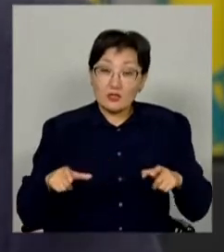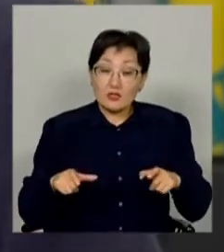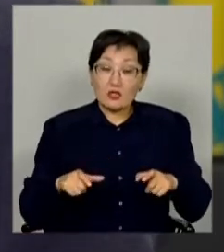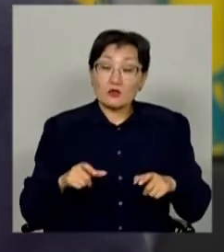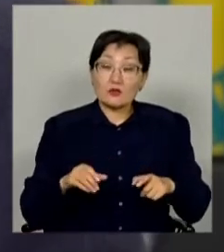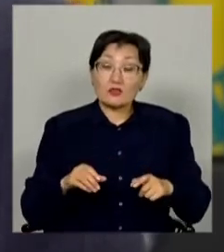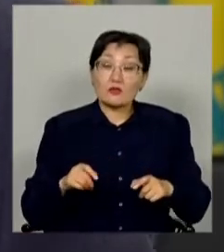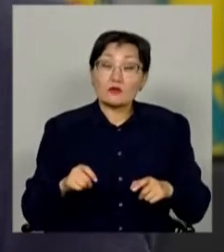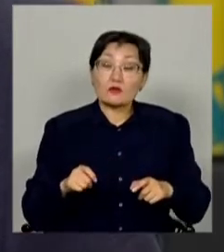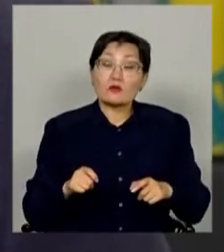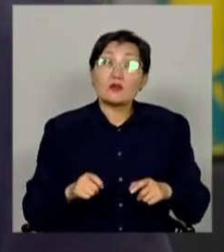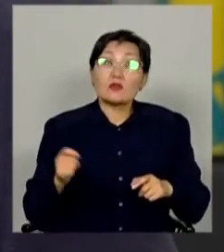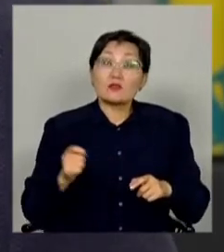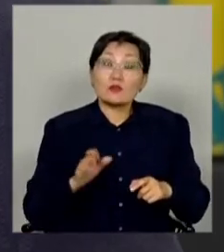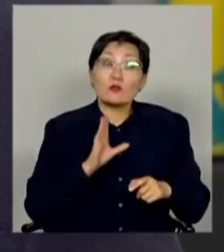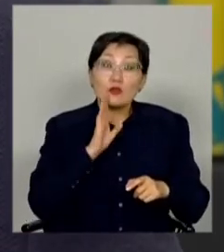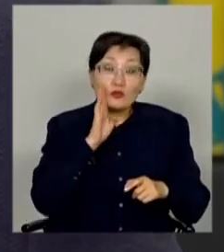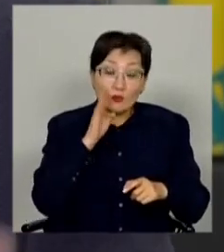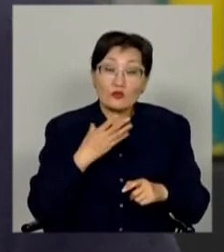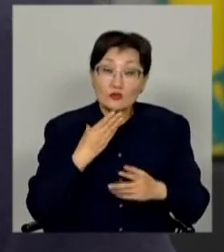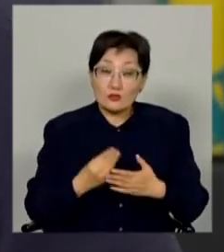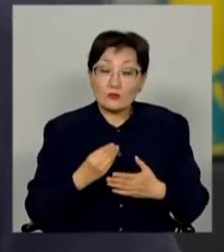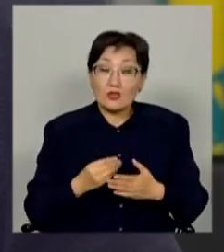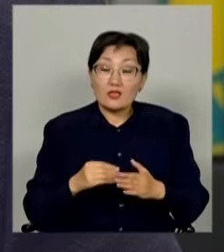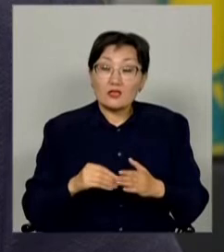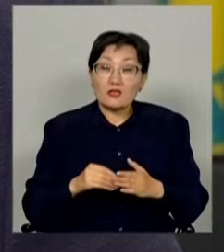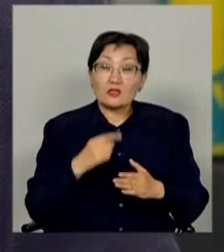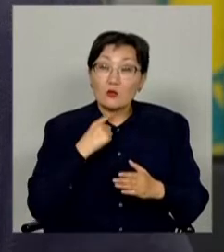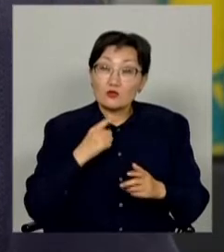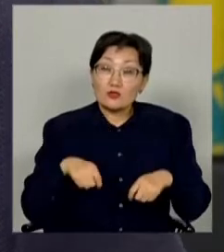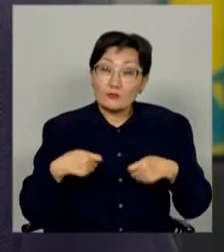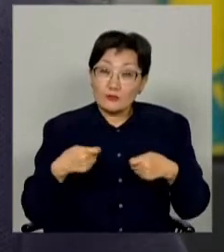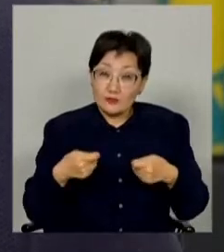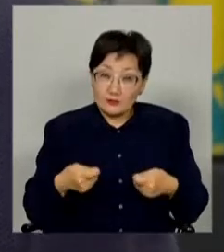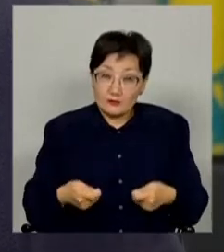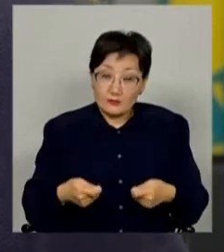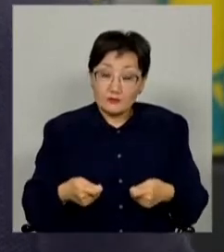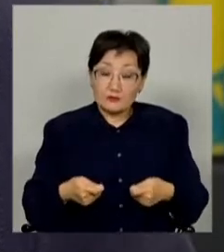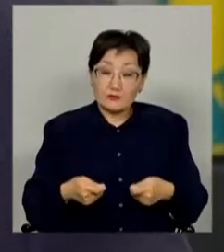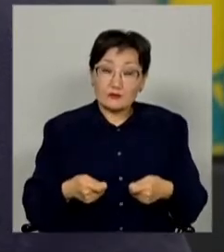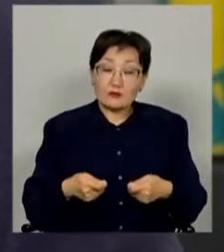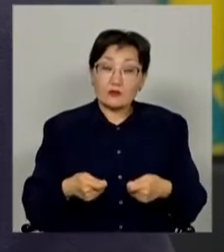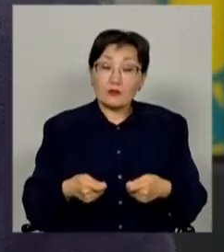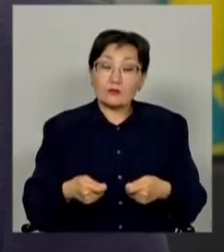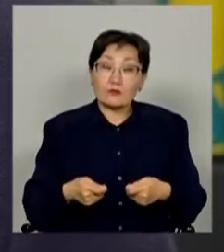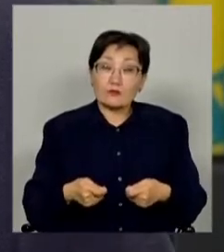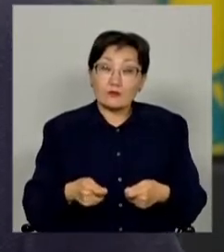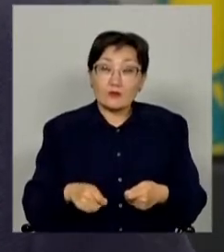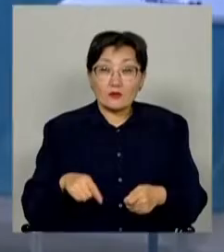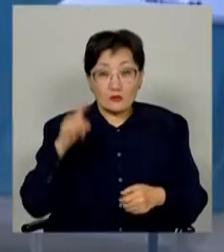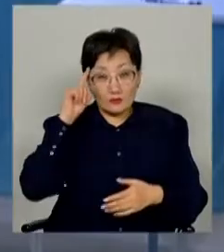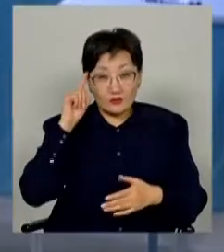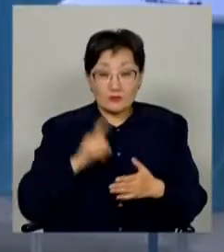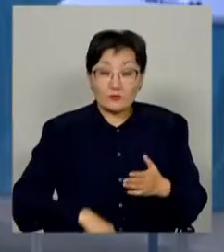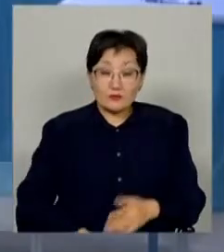сол жексенбі таңмен өзінің сайлау құқығына ие азаматтар өзінің дауысын береді деп есептеймін.